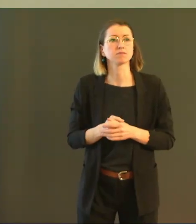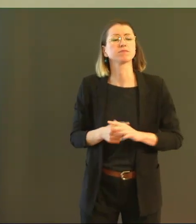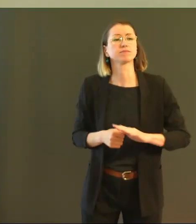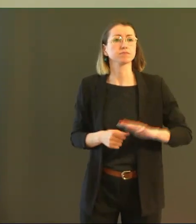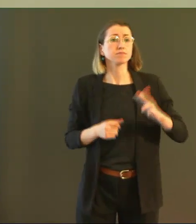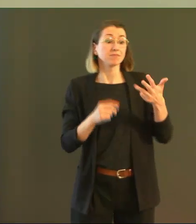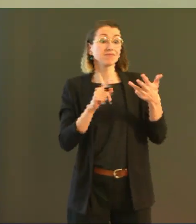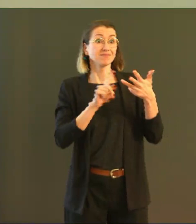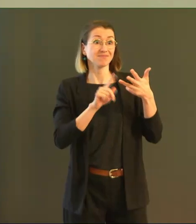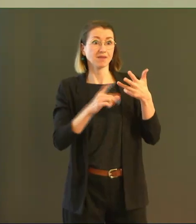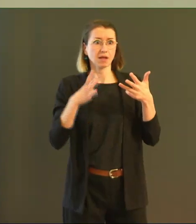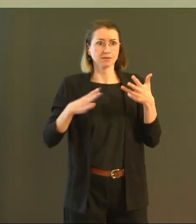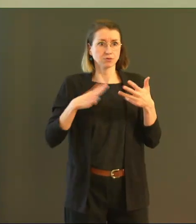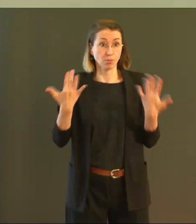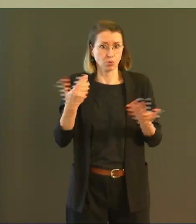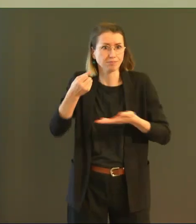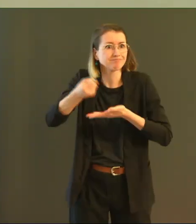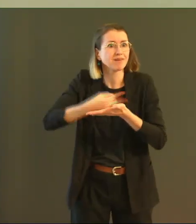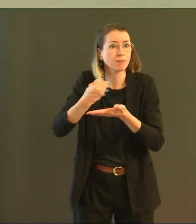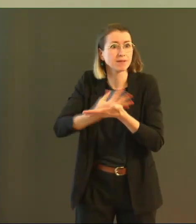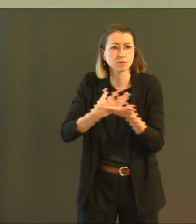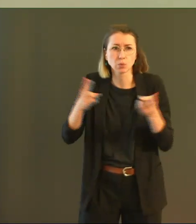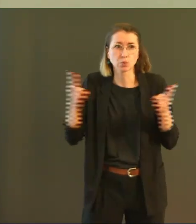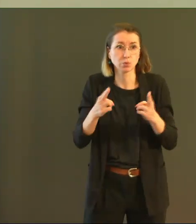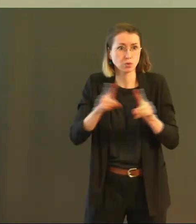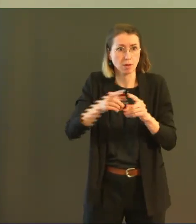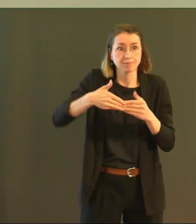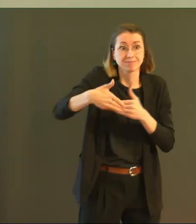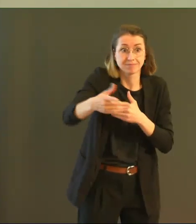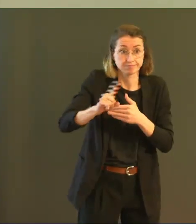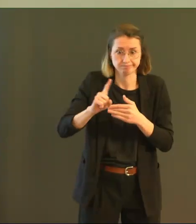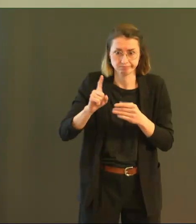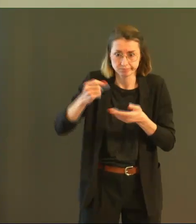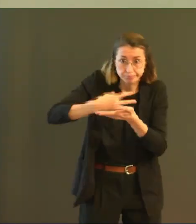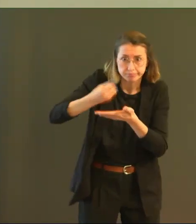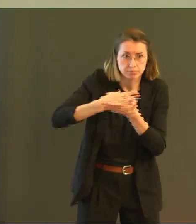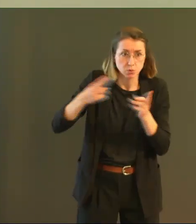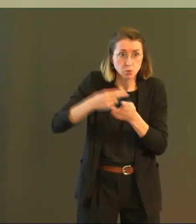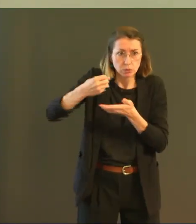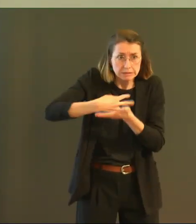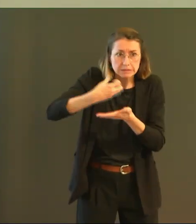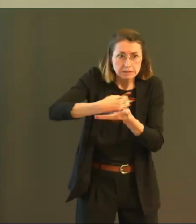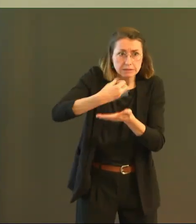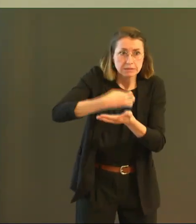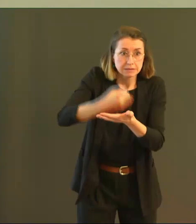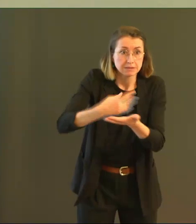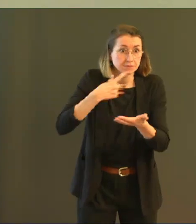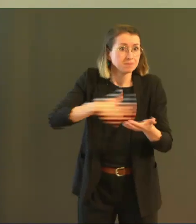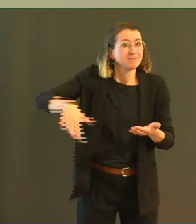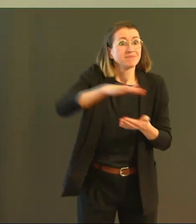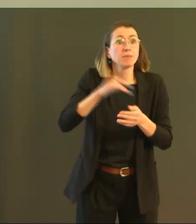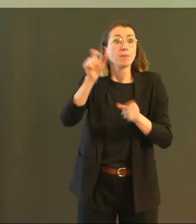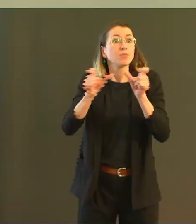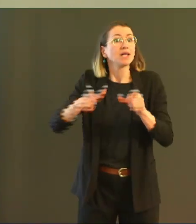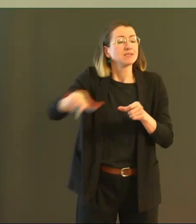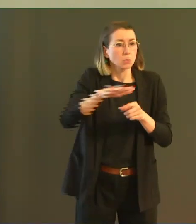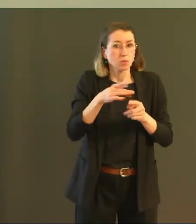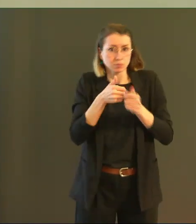et donc on peut ainsi être plus proche encore de la réalité épidémiologique du terrain